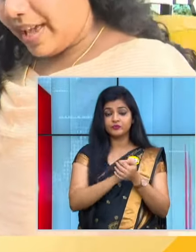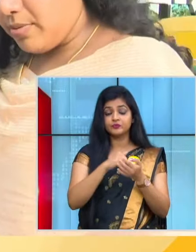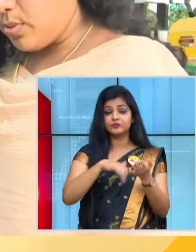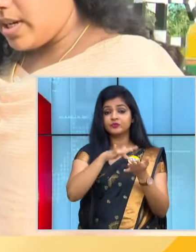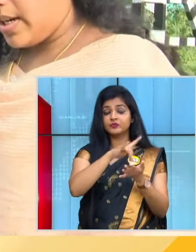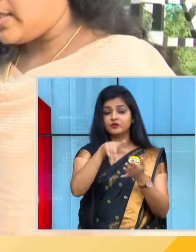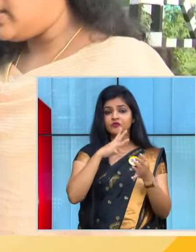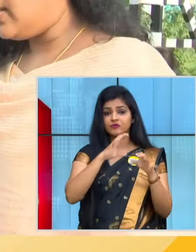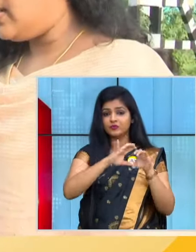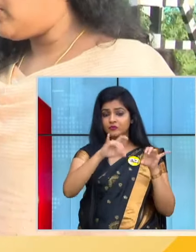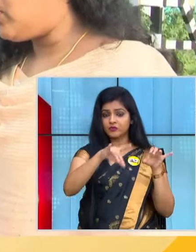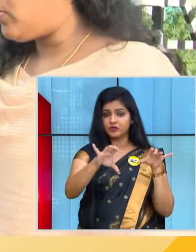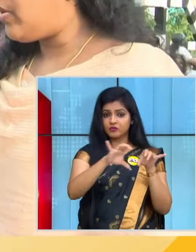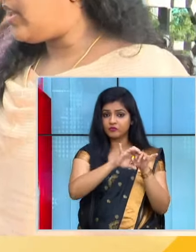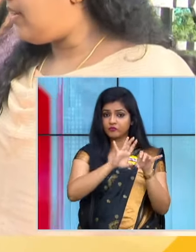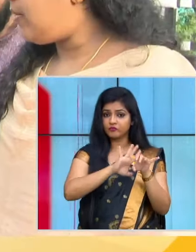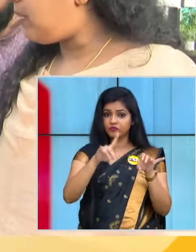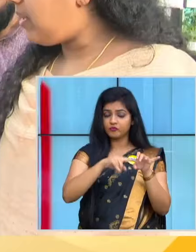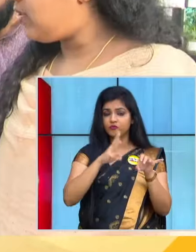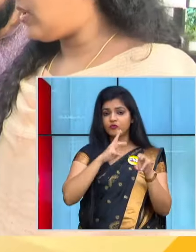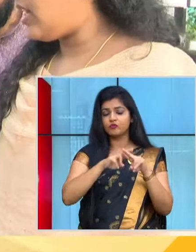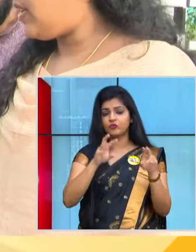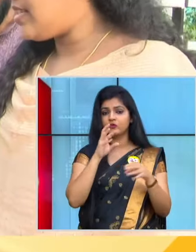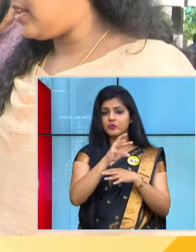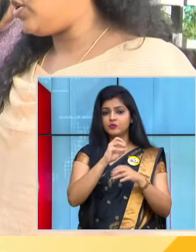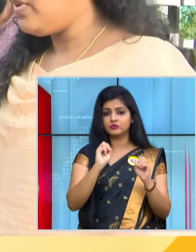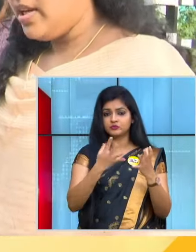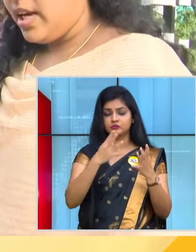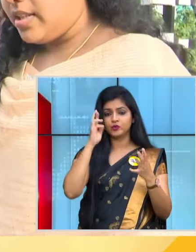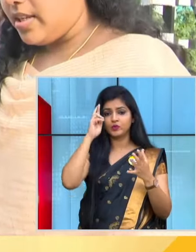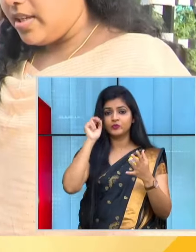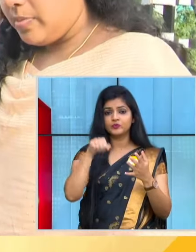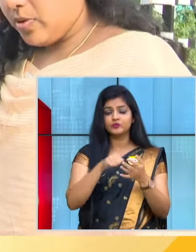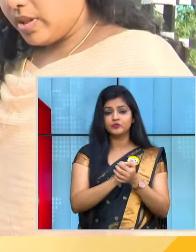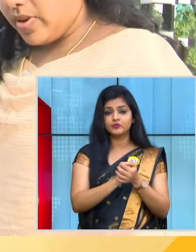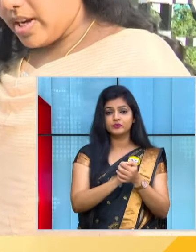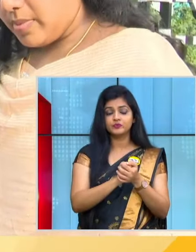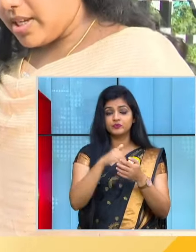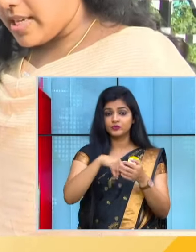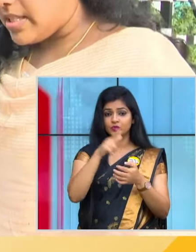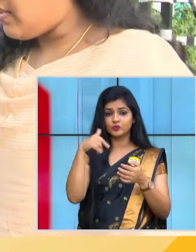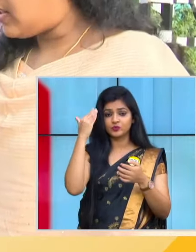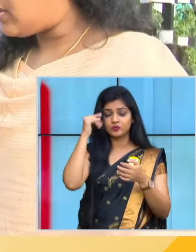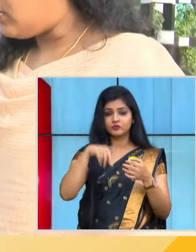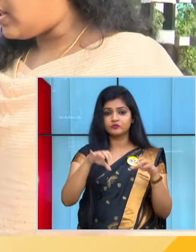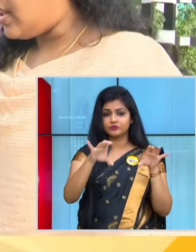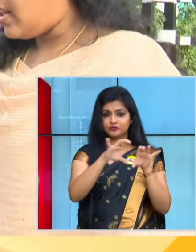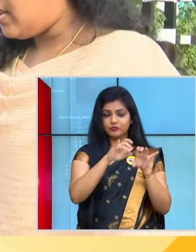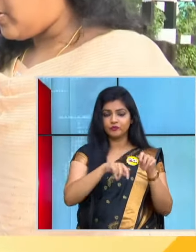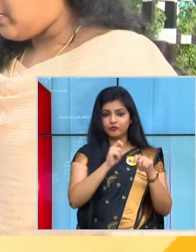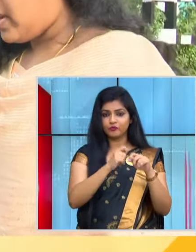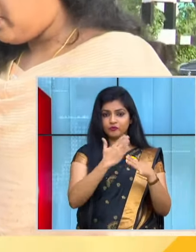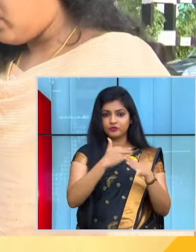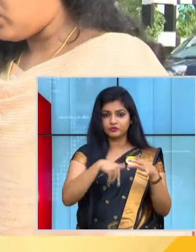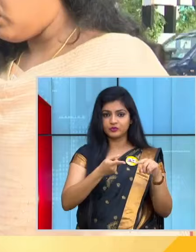ഇവിടുത്തെ വാൽവ് കൂടി കണക്ട് ചെയ്ത് കഴിഞ്ഞാൽ നമുക്ക് പൂർണ്ണമായി വെള്ളം പമ്പ് ചെയ്ത് തുടങ്ങാൻ വേണ്ടി സാധിക്കും. അതിന് ഇപ്പോൾ നമുക്കറിയാം ഇതിൻ്റെ സെറ്റിംഗ് ഇവിടെ നടന്നുകൊണ്ടിരിക്കുകയാണ്.